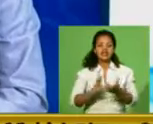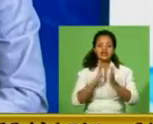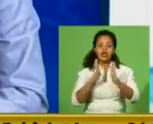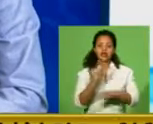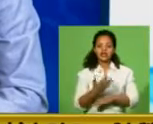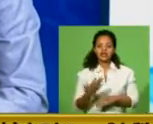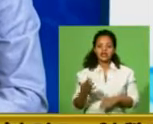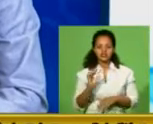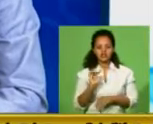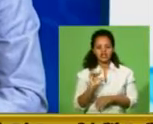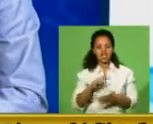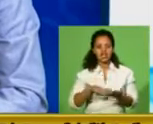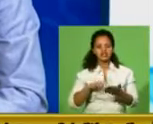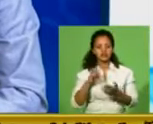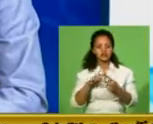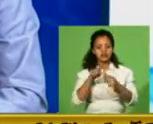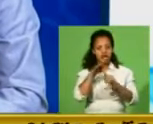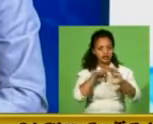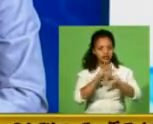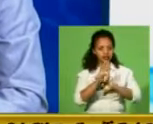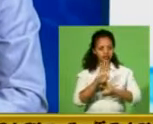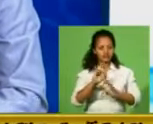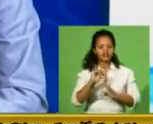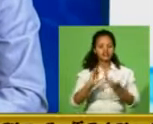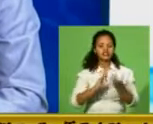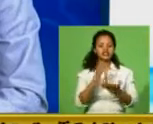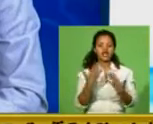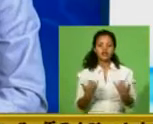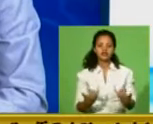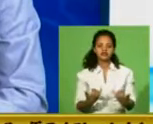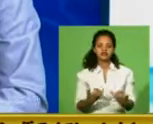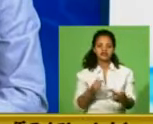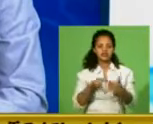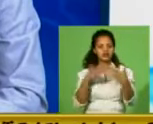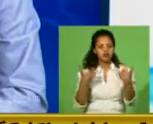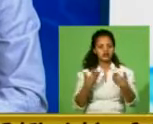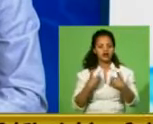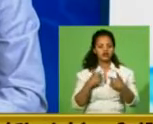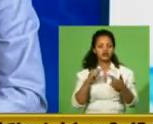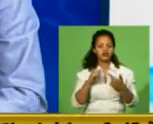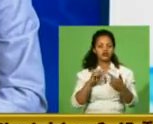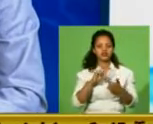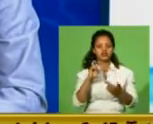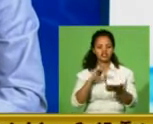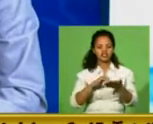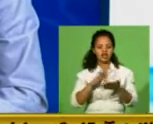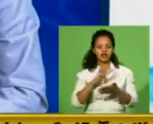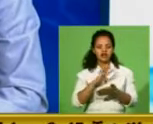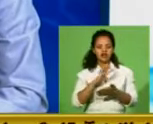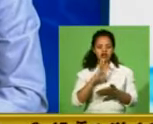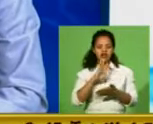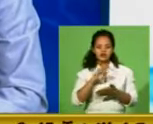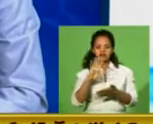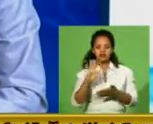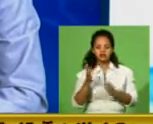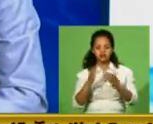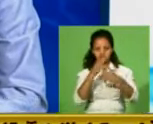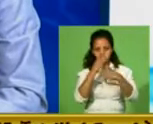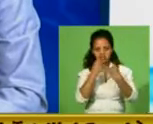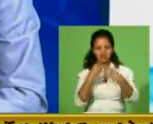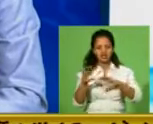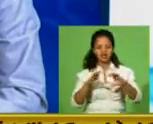ነገሩን የተወሰነ አንስቼ ወደዛ ለመግባት እንደ ክልል አሁን እስካሁን ባለው ወደ 2255 የሚሆን ምርመራ